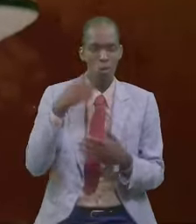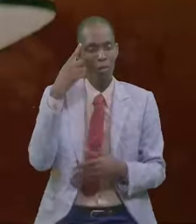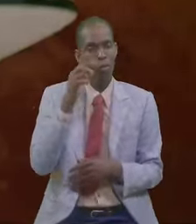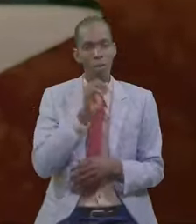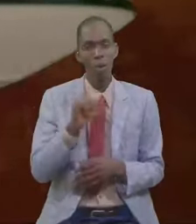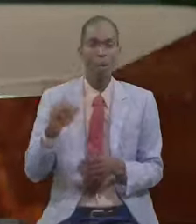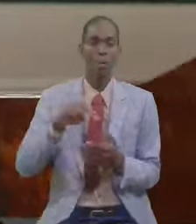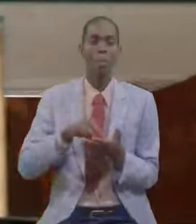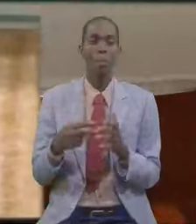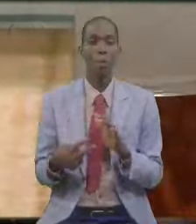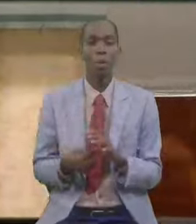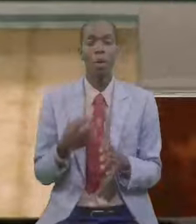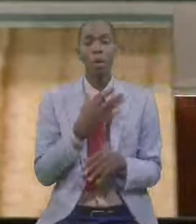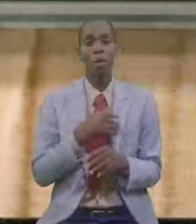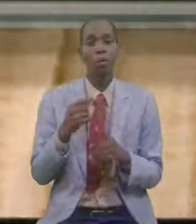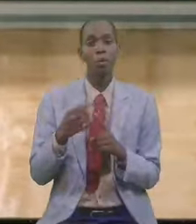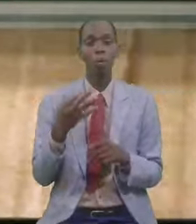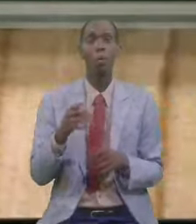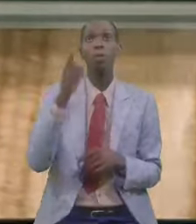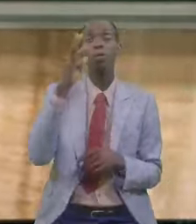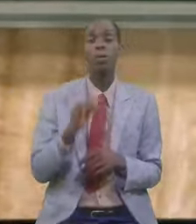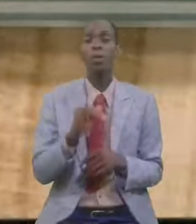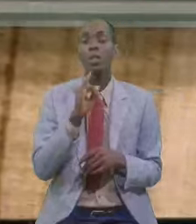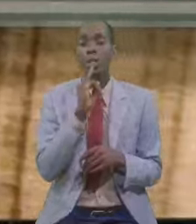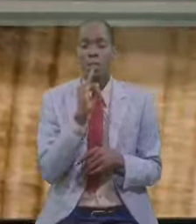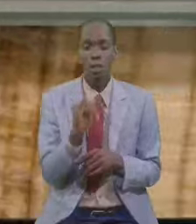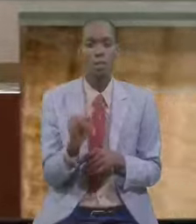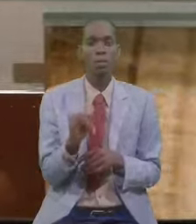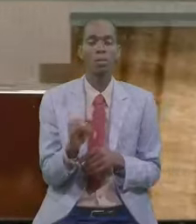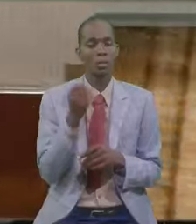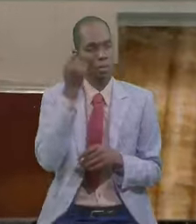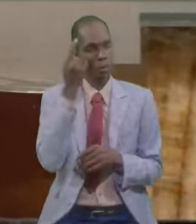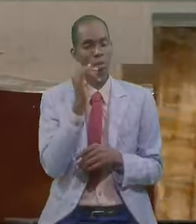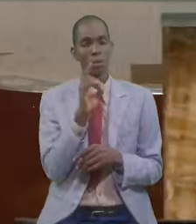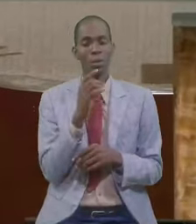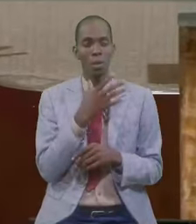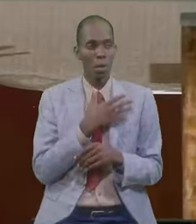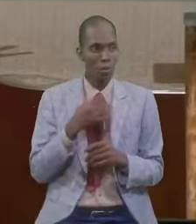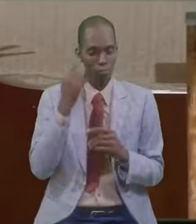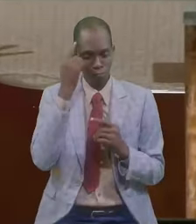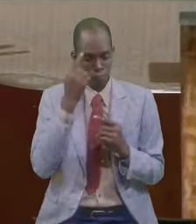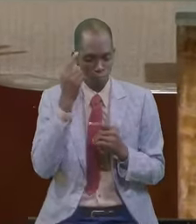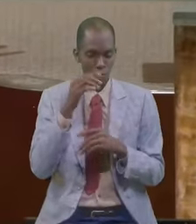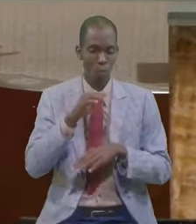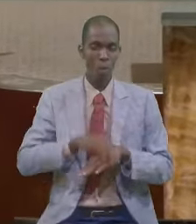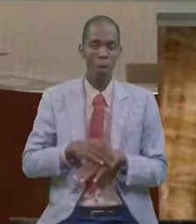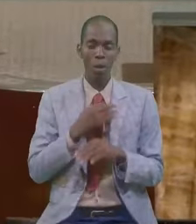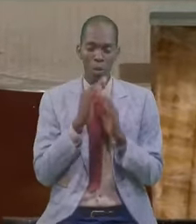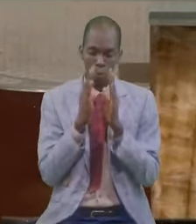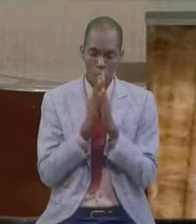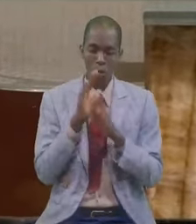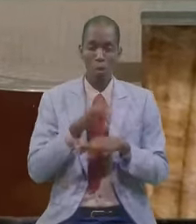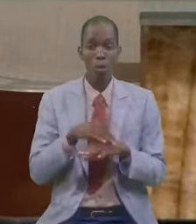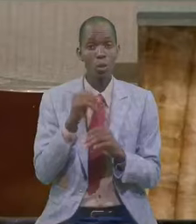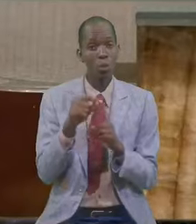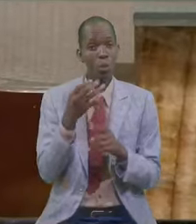de Dieu est comprise et on y médite et on prie sur la parole. La parole